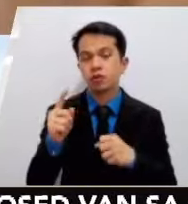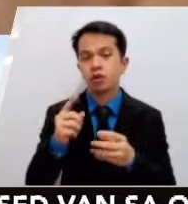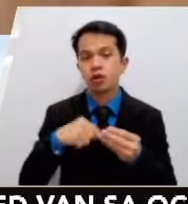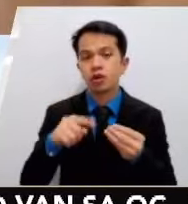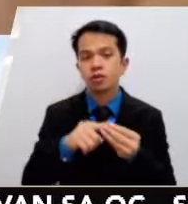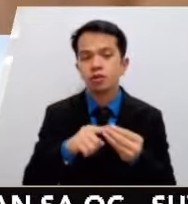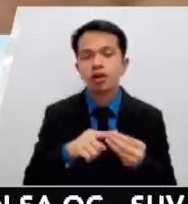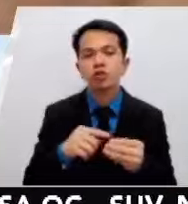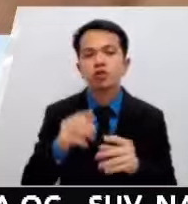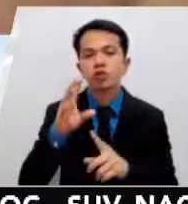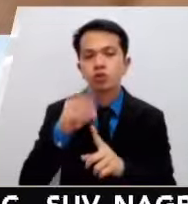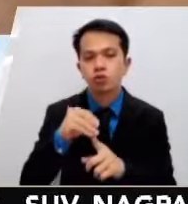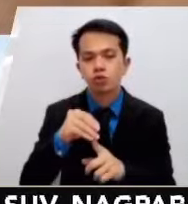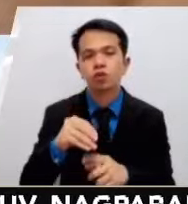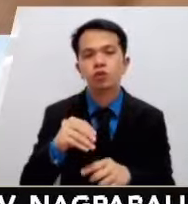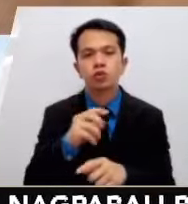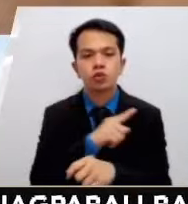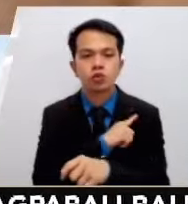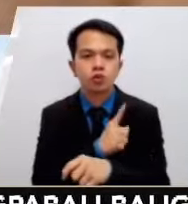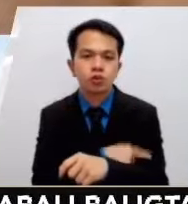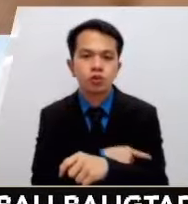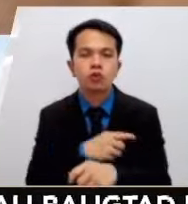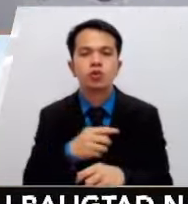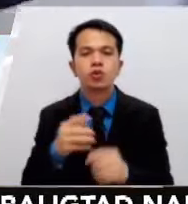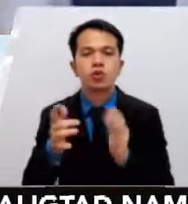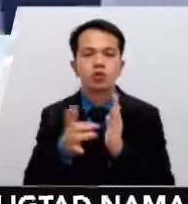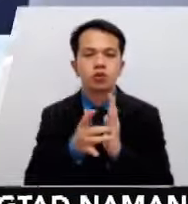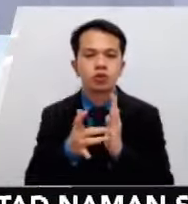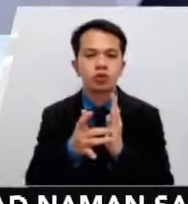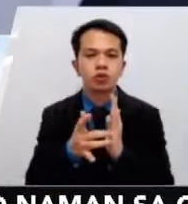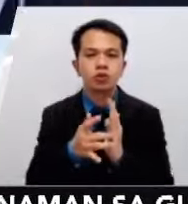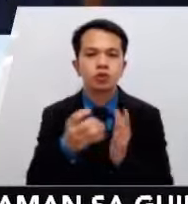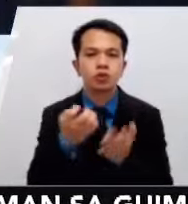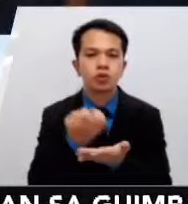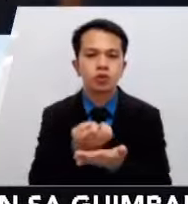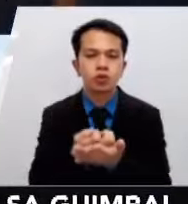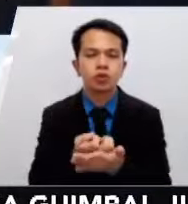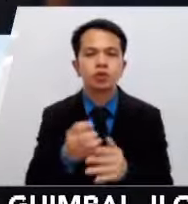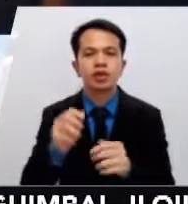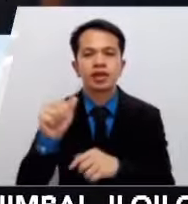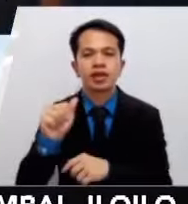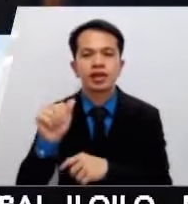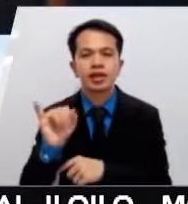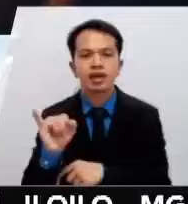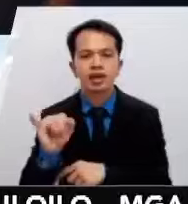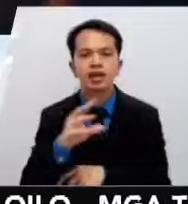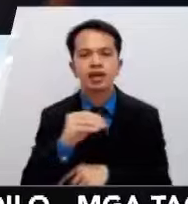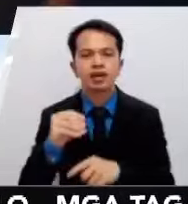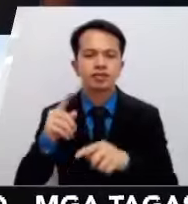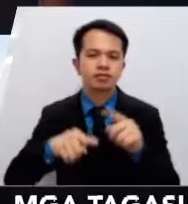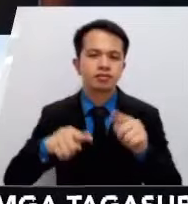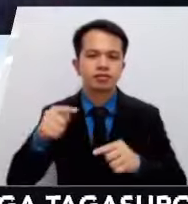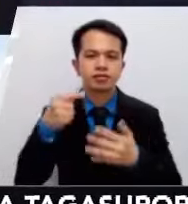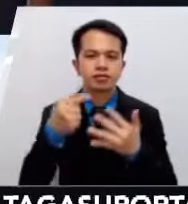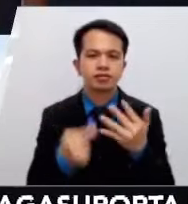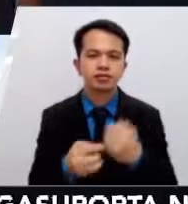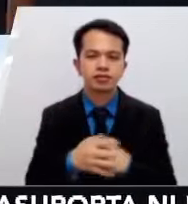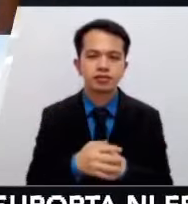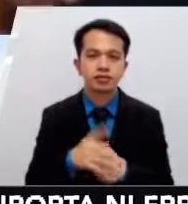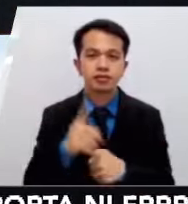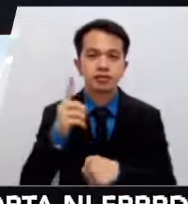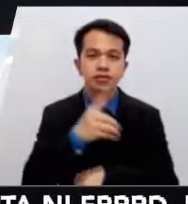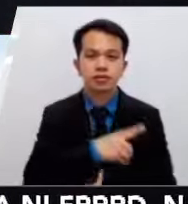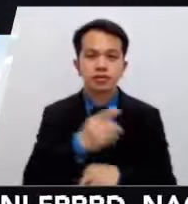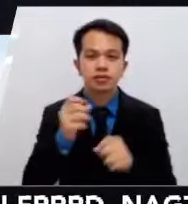kultura, enerhiya, digital economy, artificial intelligence at iba pa. Sa isang araw na working visit ng